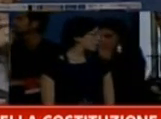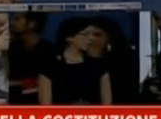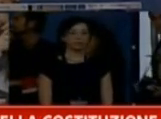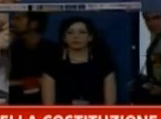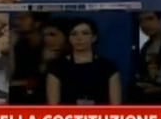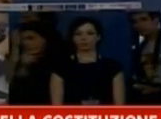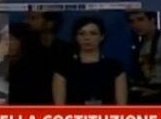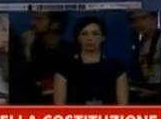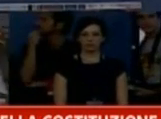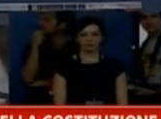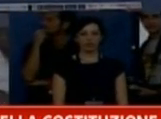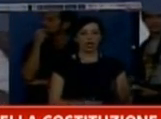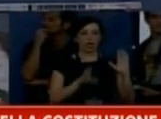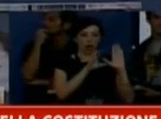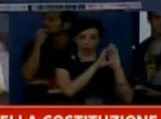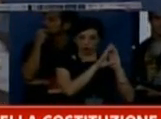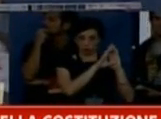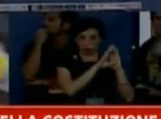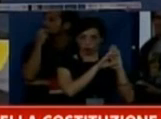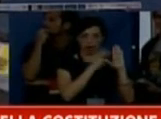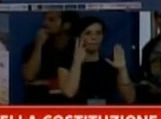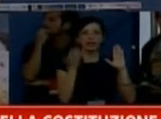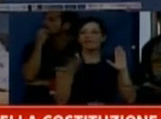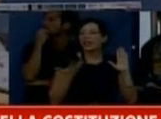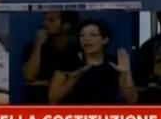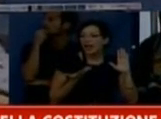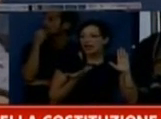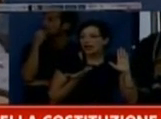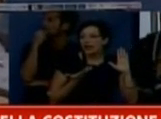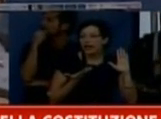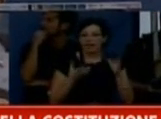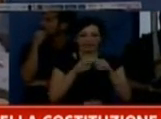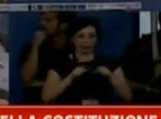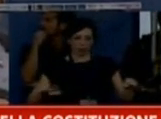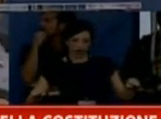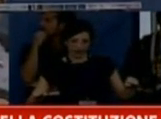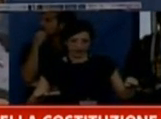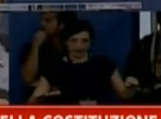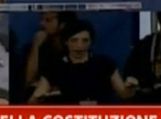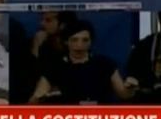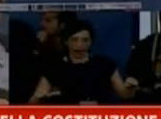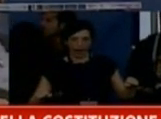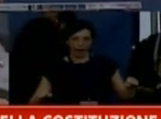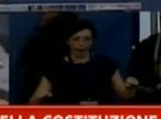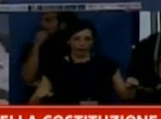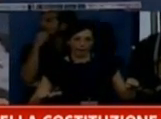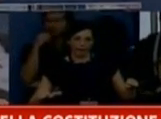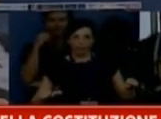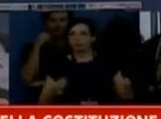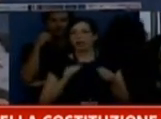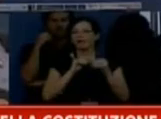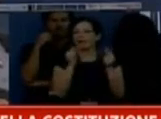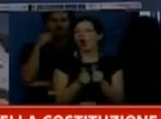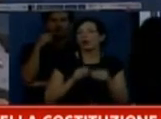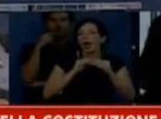La nostra Costituzione non prevede una democrazia, diciamo così, impiccata all'alto, ma prevede